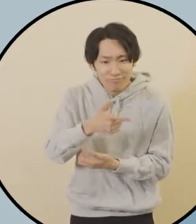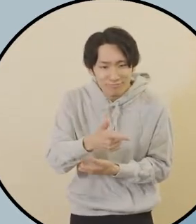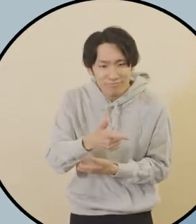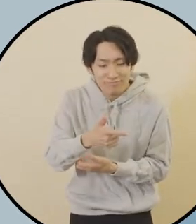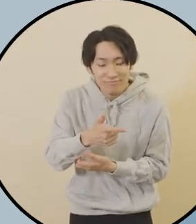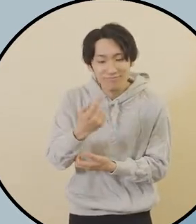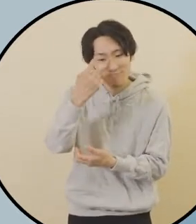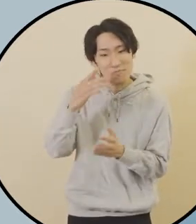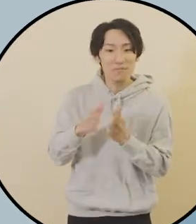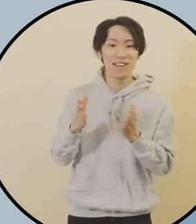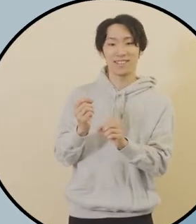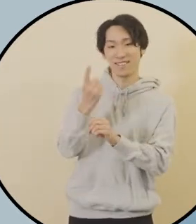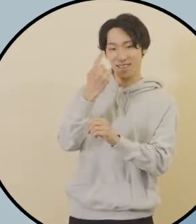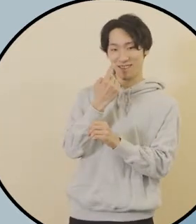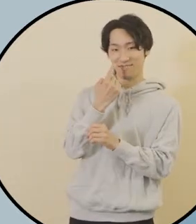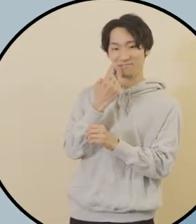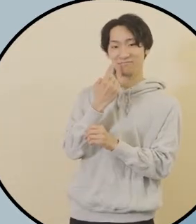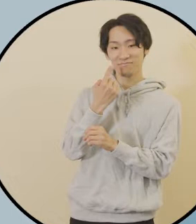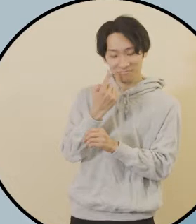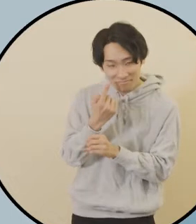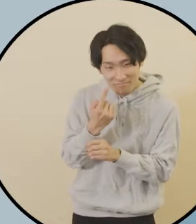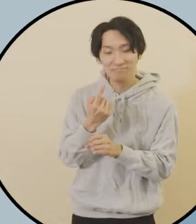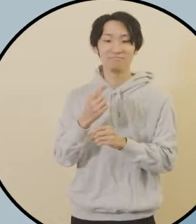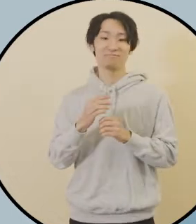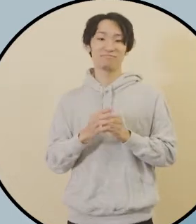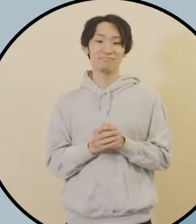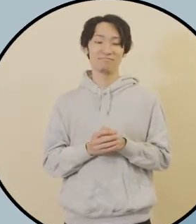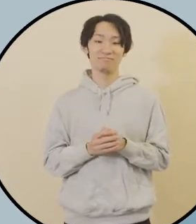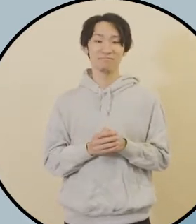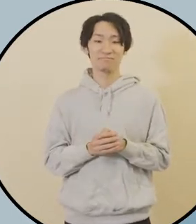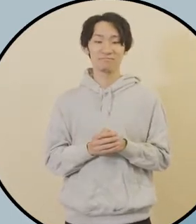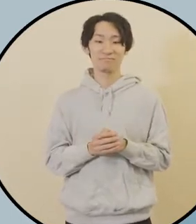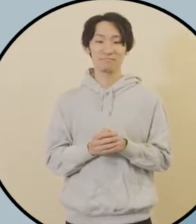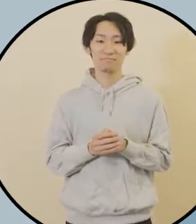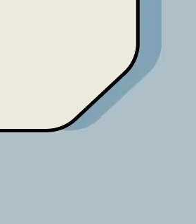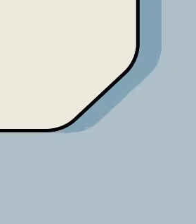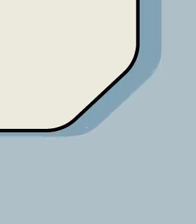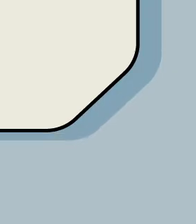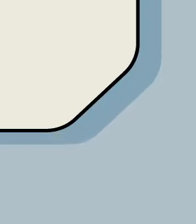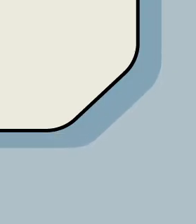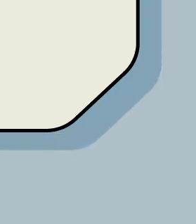なれば自分で撮ってみようと思い立ったっていうのがそもそものきっかけになります